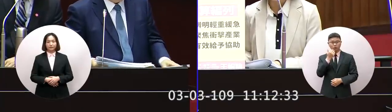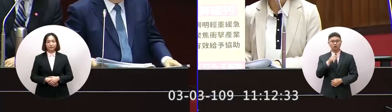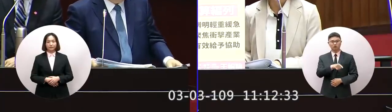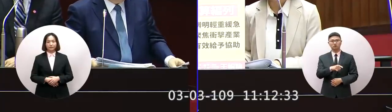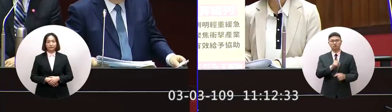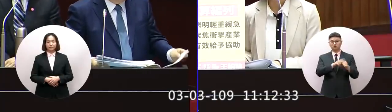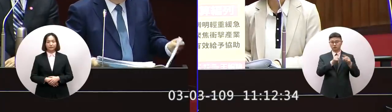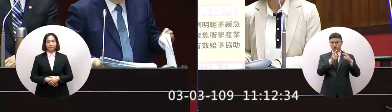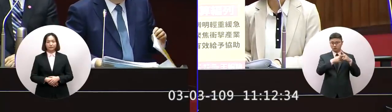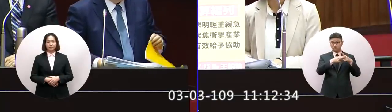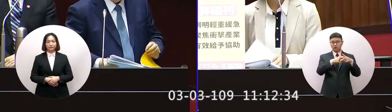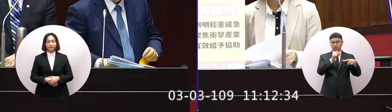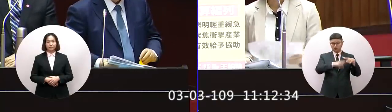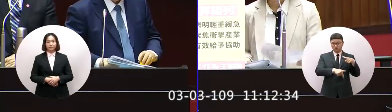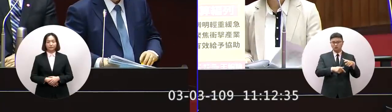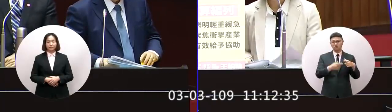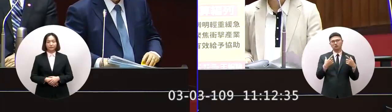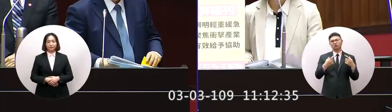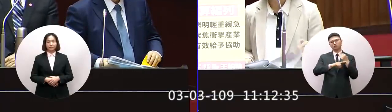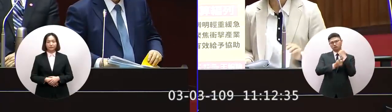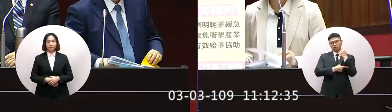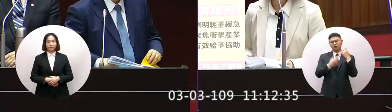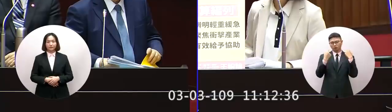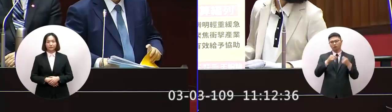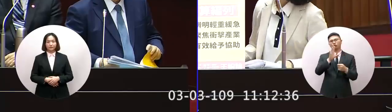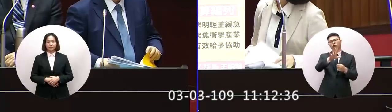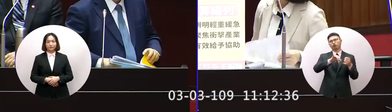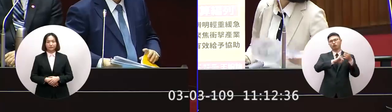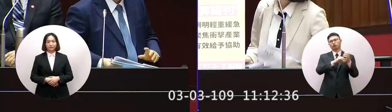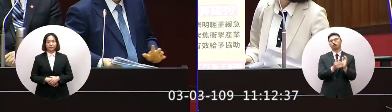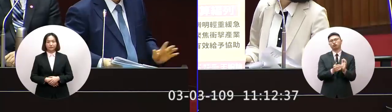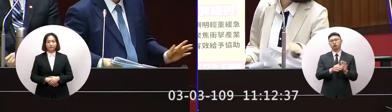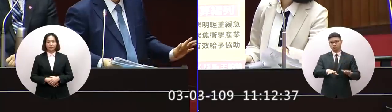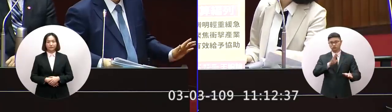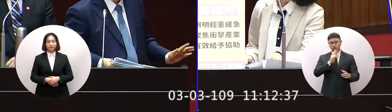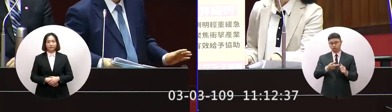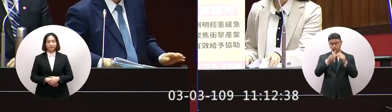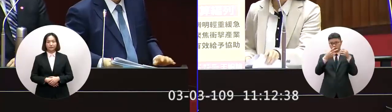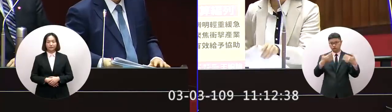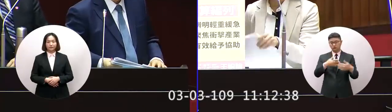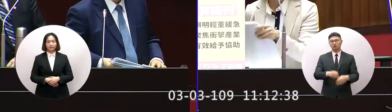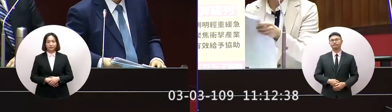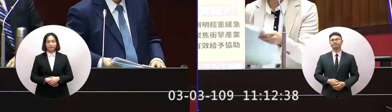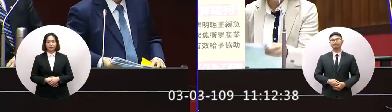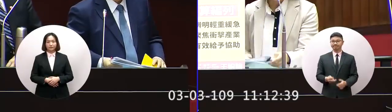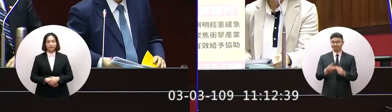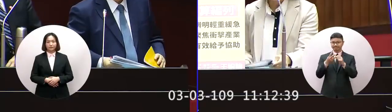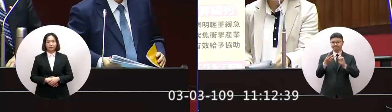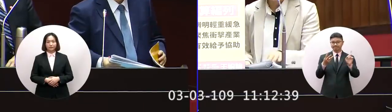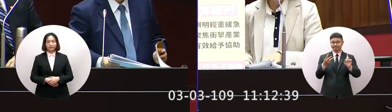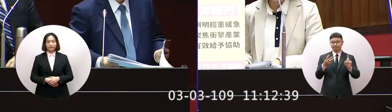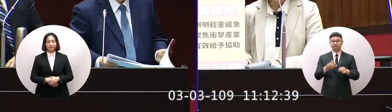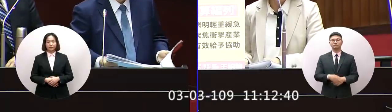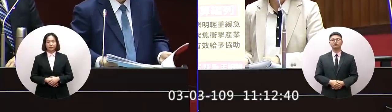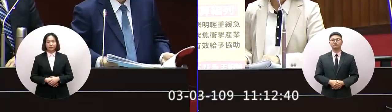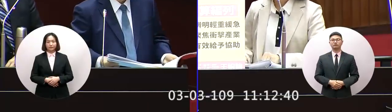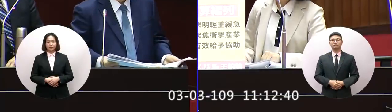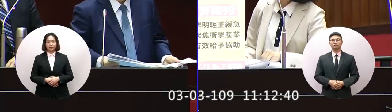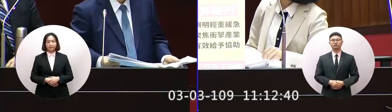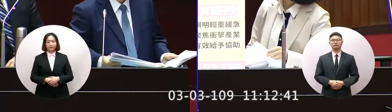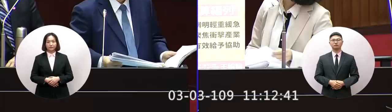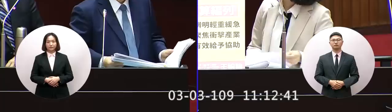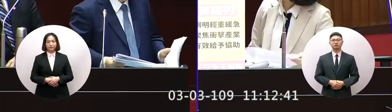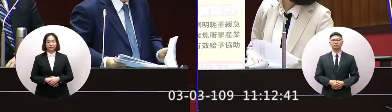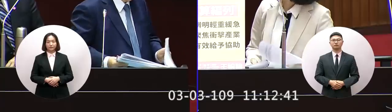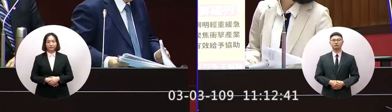其实也有相关的法令在推动。那以上是第二个部分。 那第三个部分我们也有看到是说，其实编列了